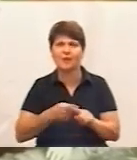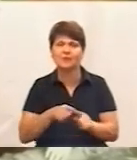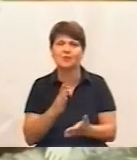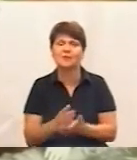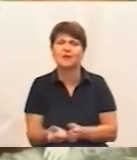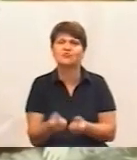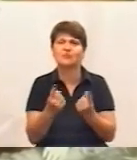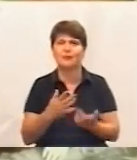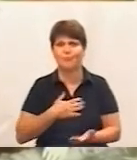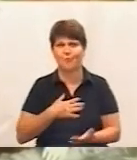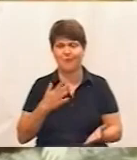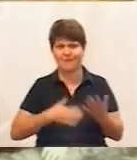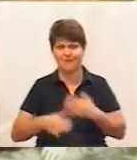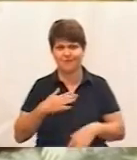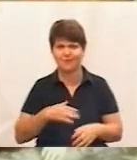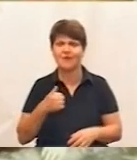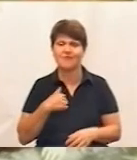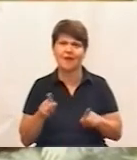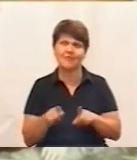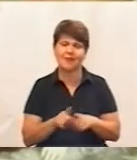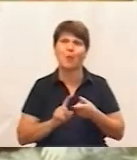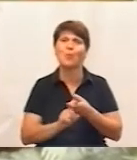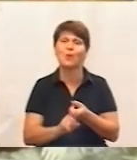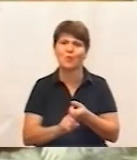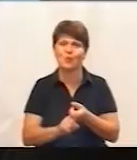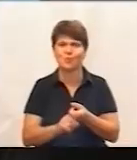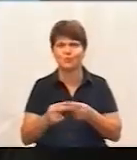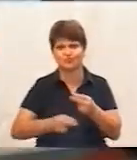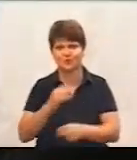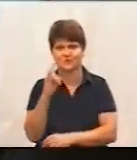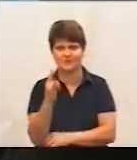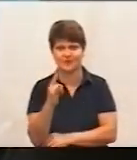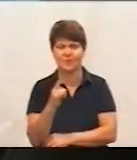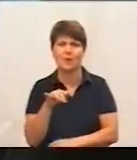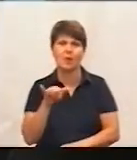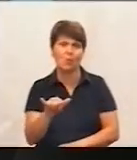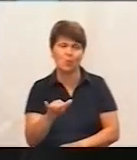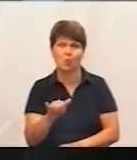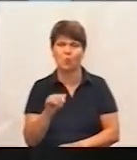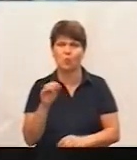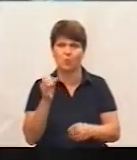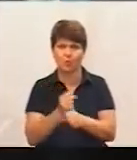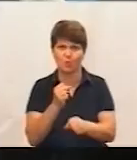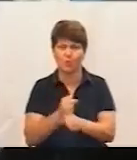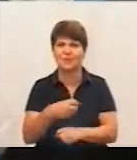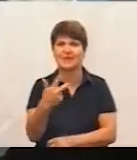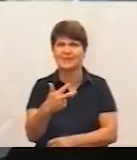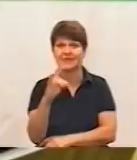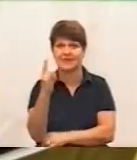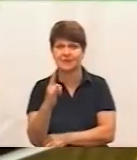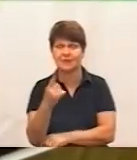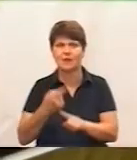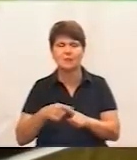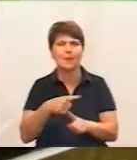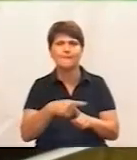радощів, тобто так я комунікую з світом через ляльку. У доробку Катерини близько 30 ляльок, деякі з них